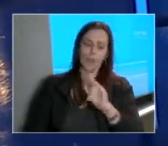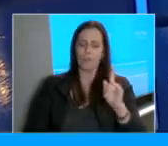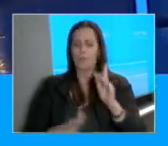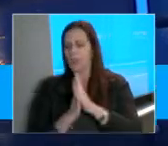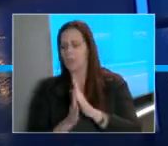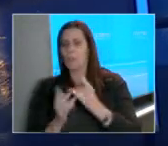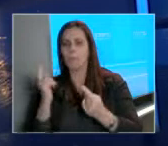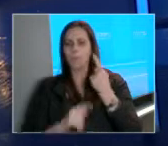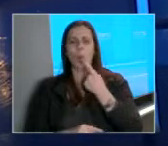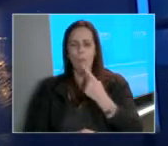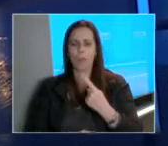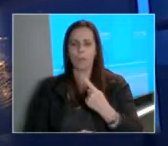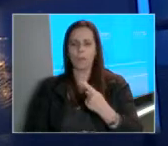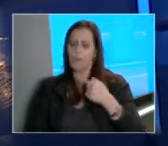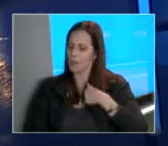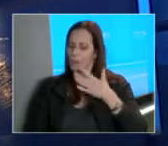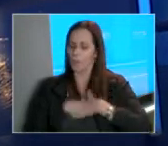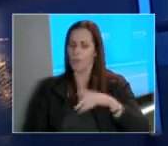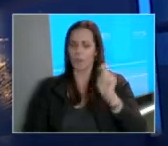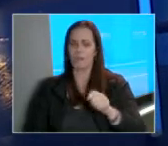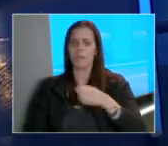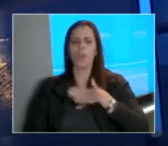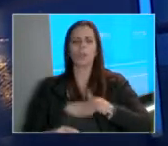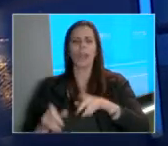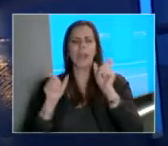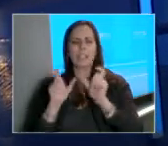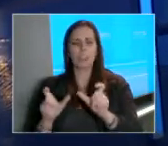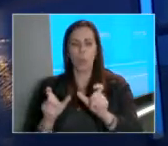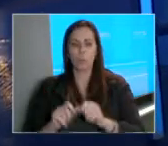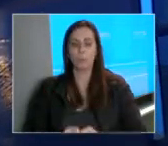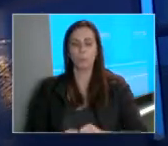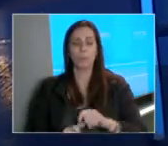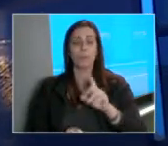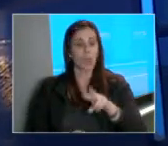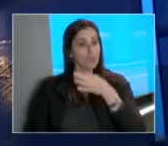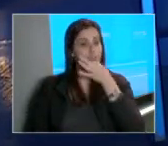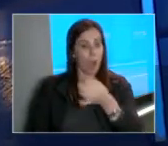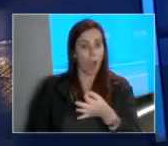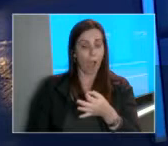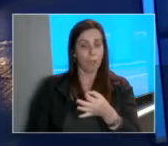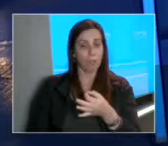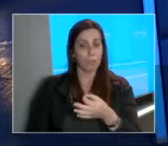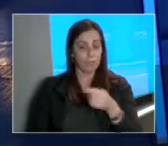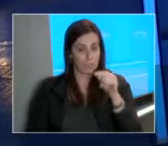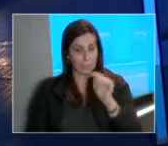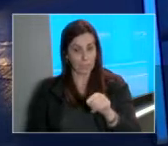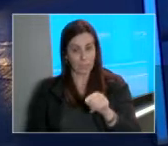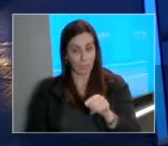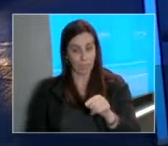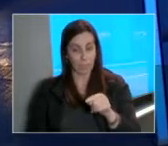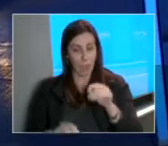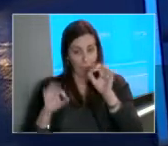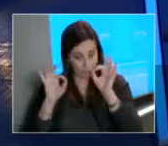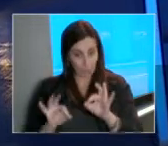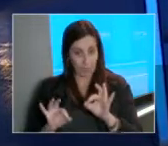לא אבקש, פתאום הוא אומר, הנה אני בא לכנסת לבקש חסינות. ועולה שאלה, זה ספין או